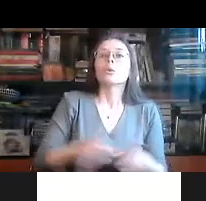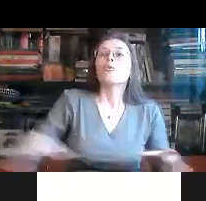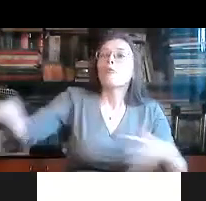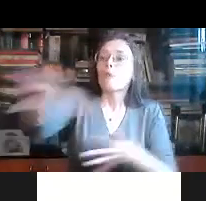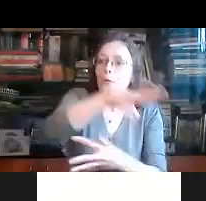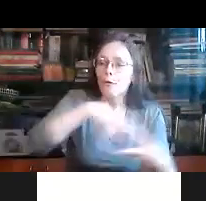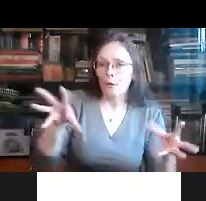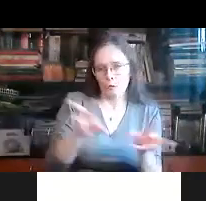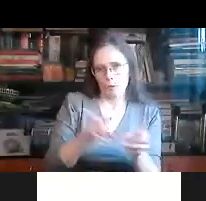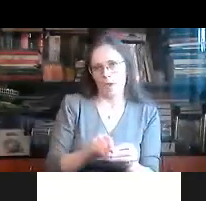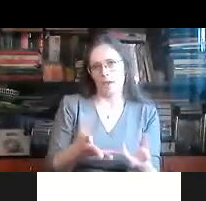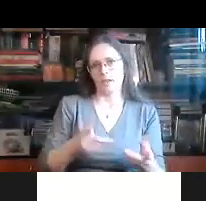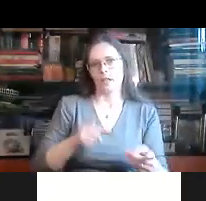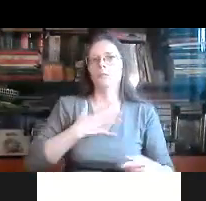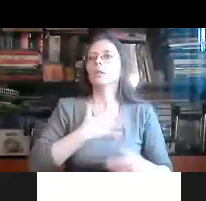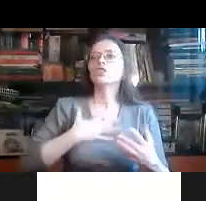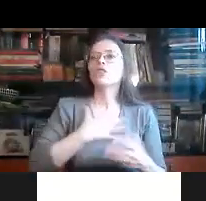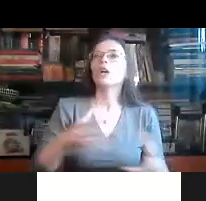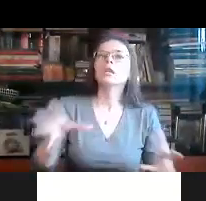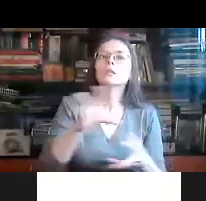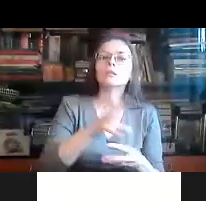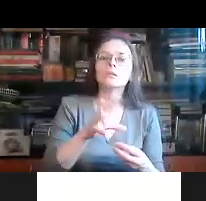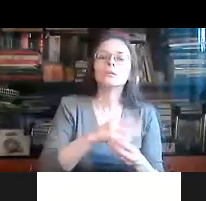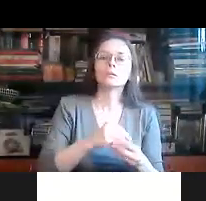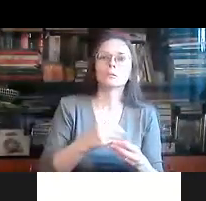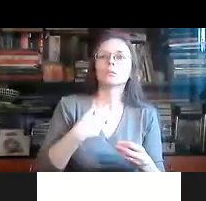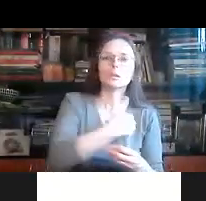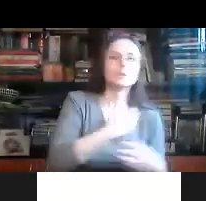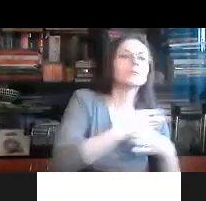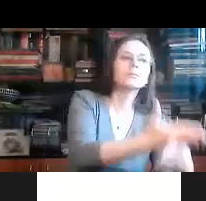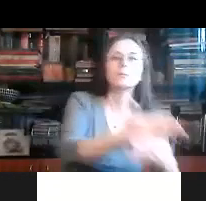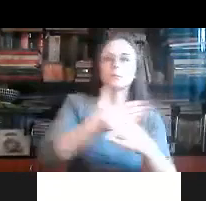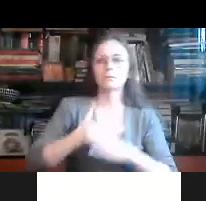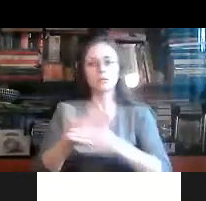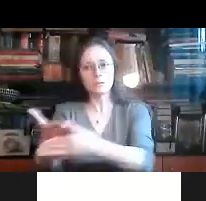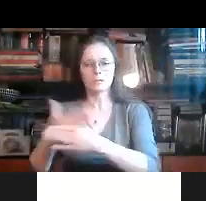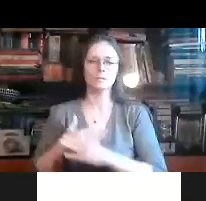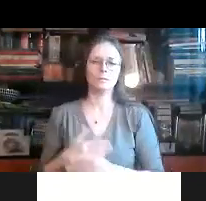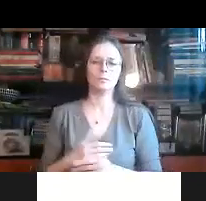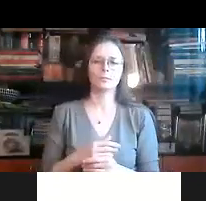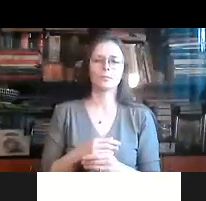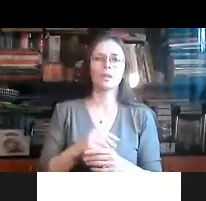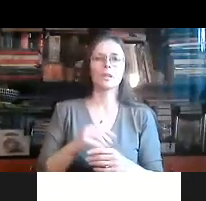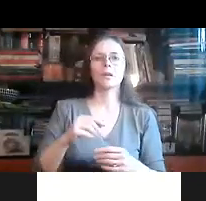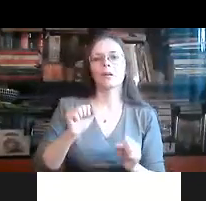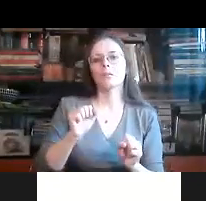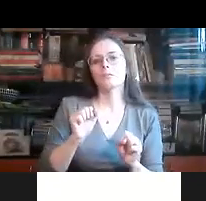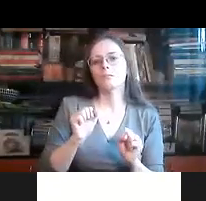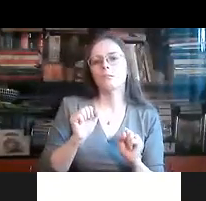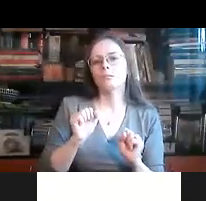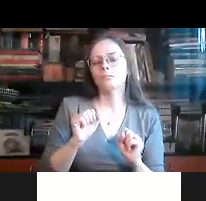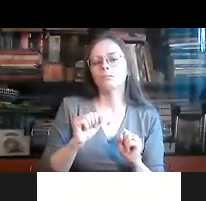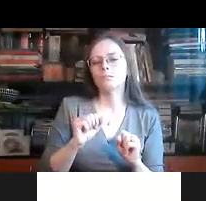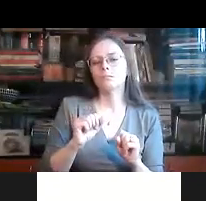мы учимся делиться, да, или, ну, я не знаю, какая-то, когда в Италии был этот